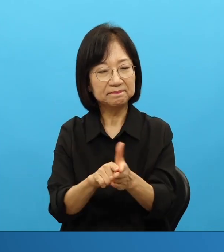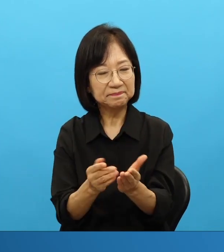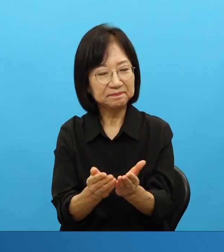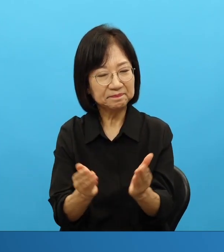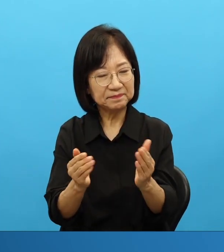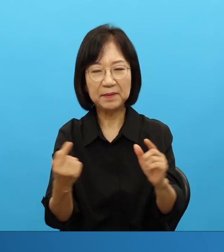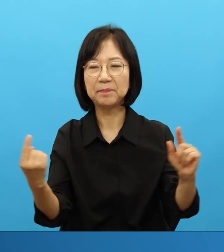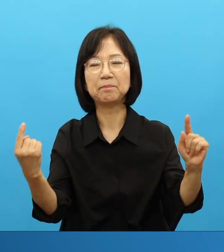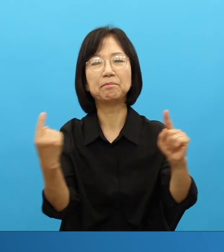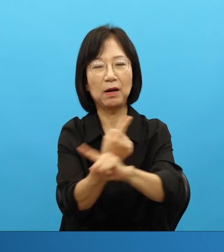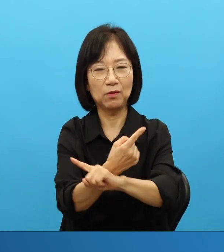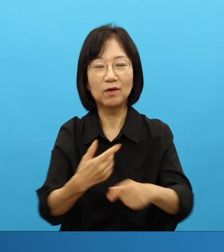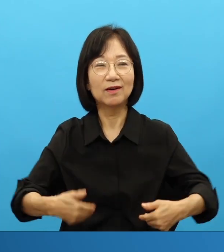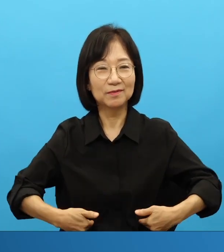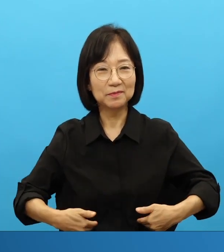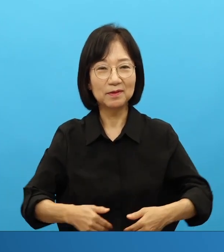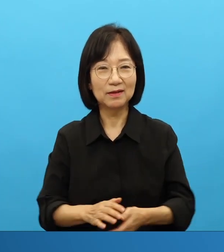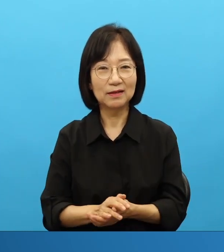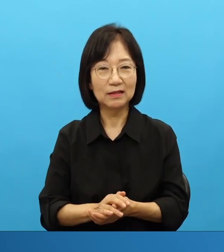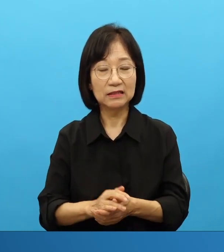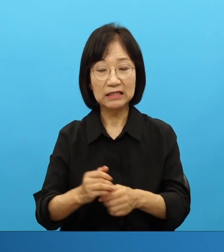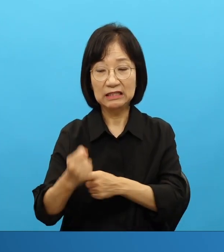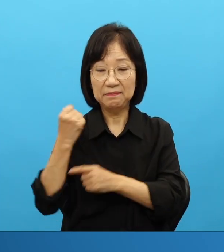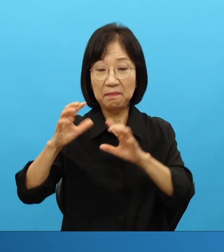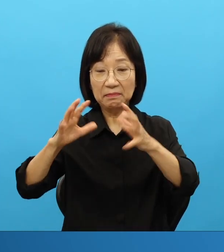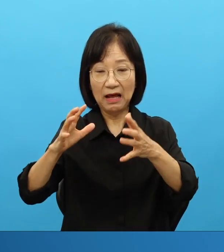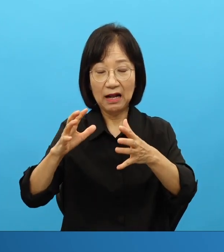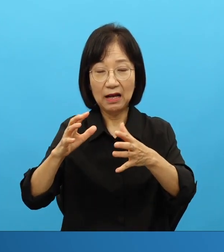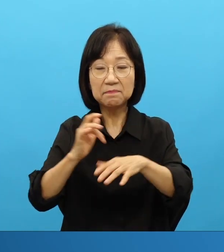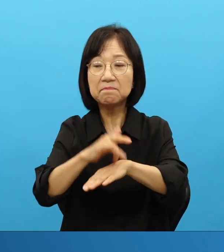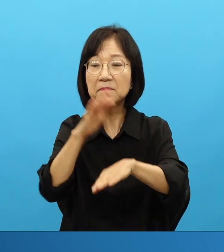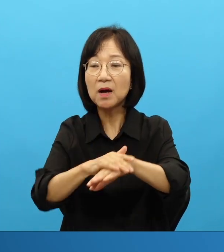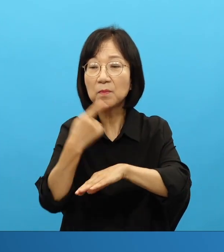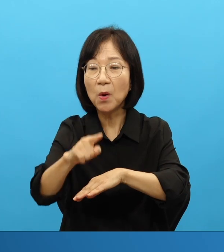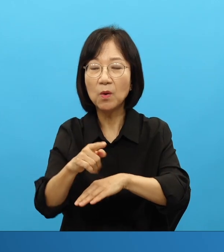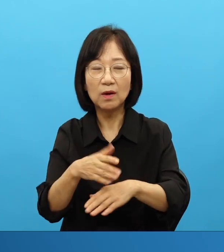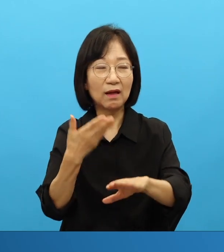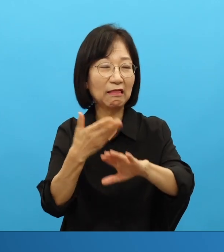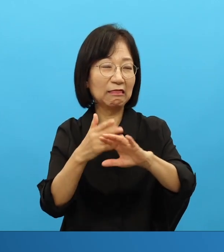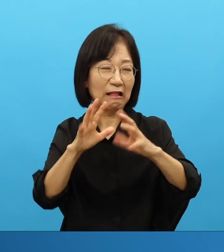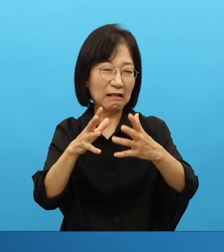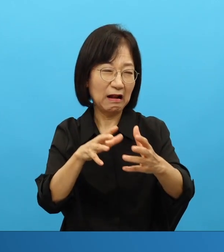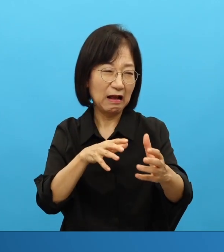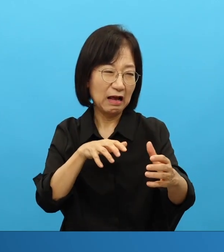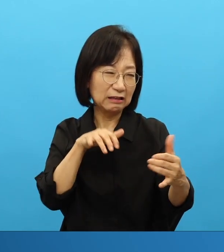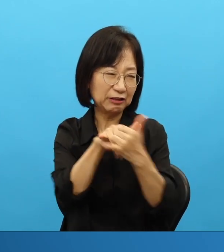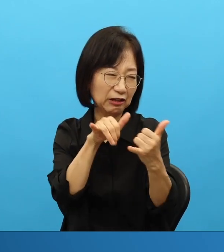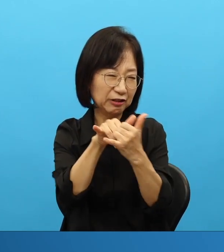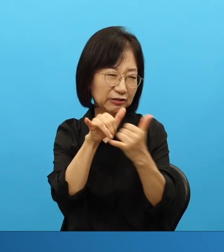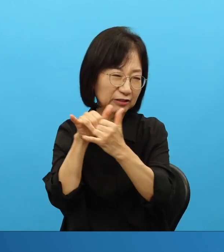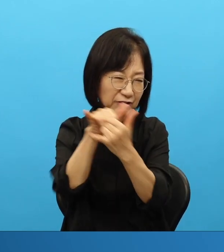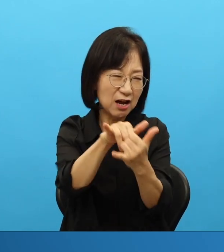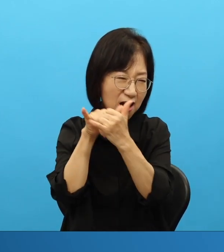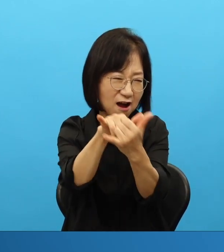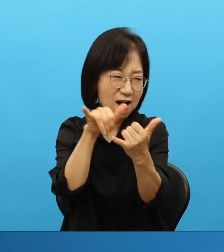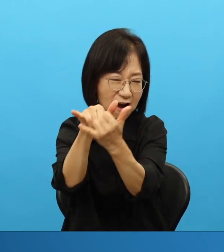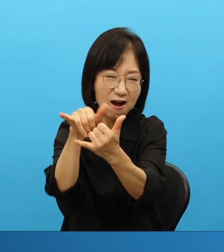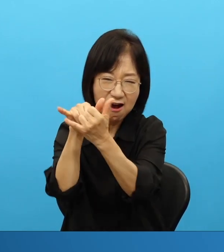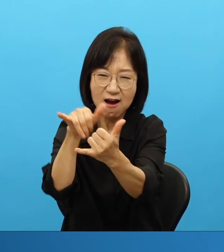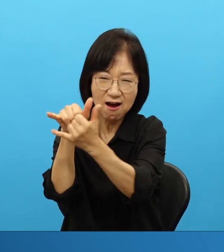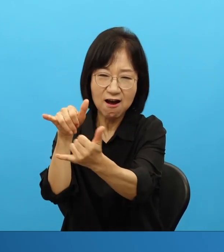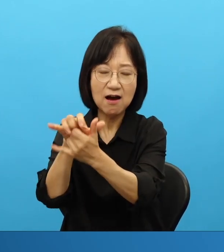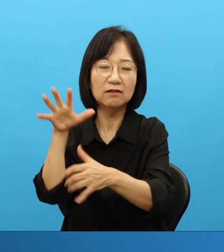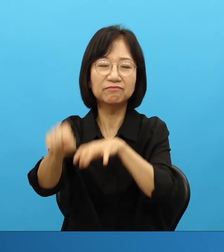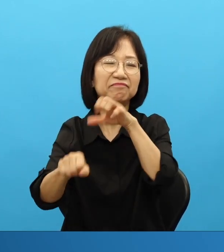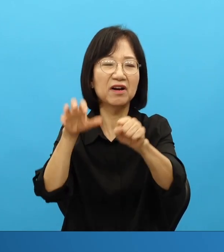늘 침략합니다, 이 사람. They continue to go out to attack and infiltrate other 지금은 안 nations. 그렇습니까? Is it not the case 그럼 now? 막 전쟁 일으킵니다. They attack